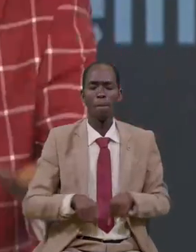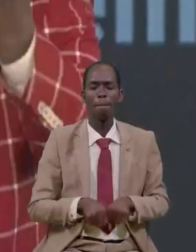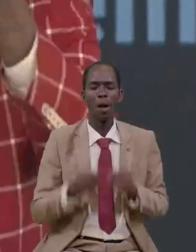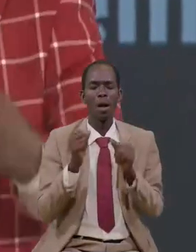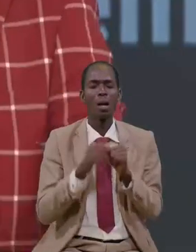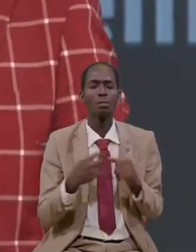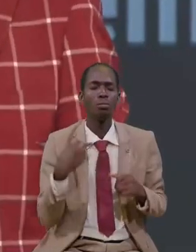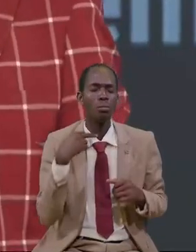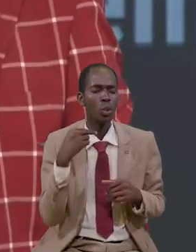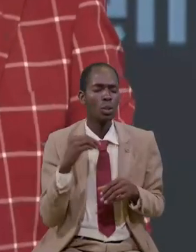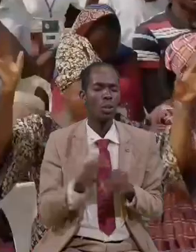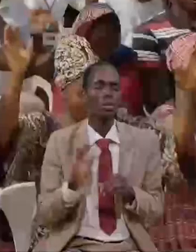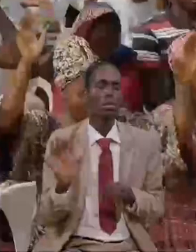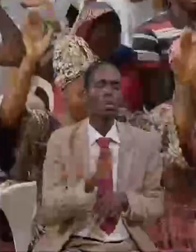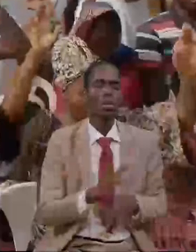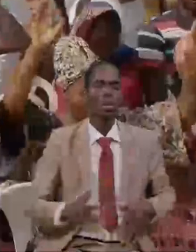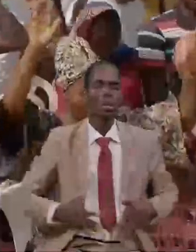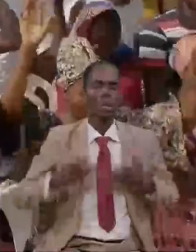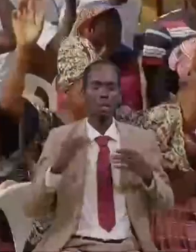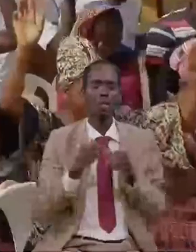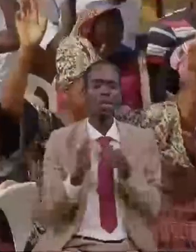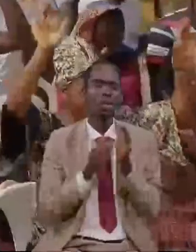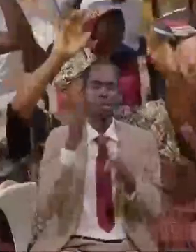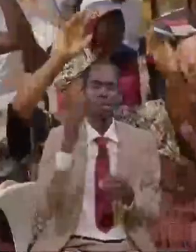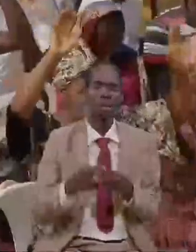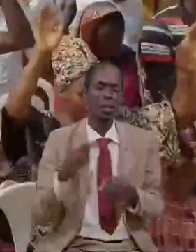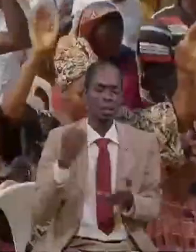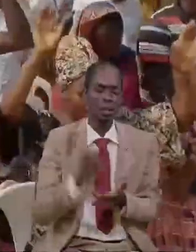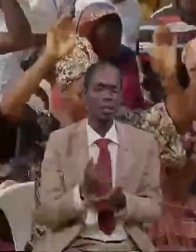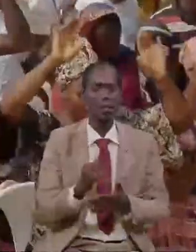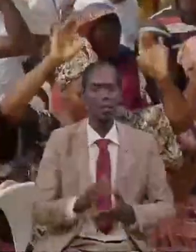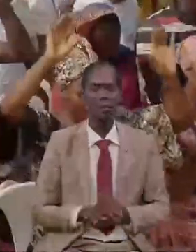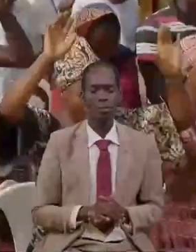leur vie au nom de Jésus.